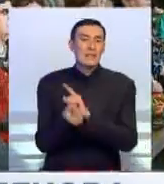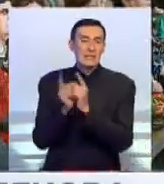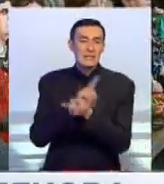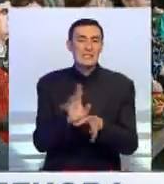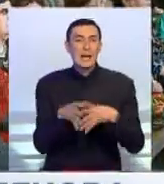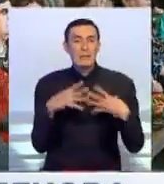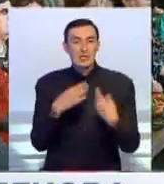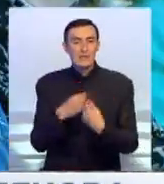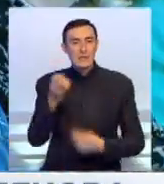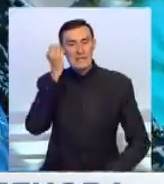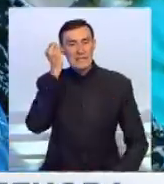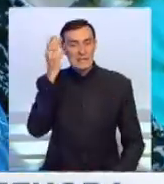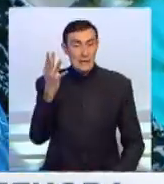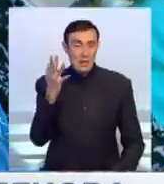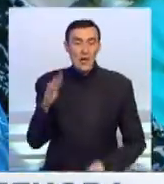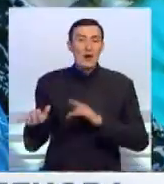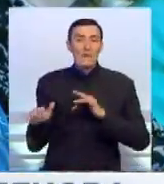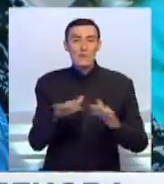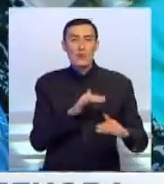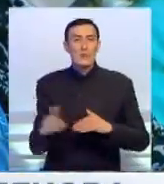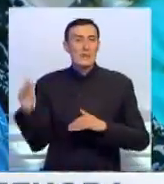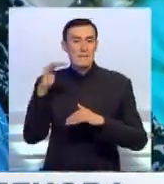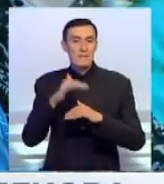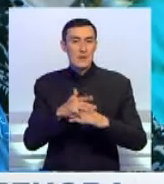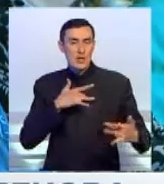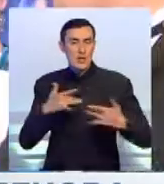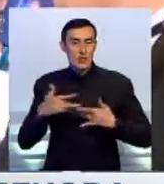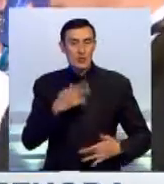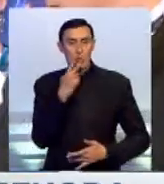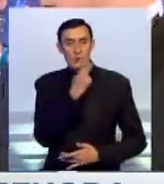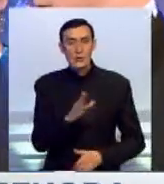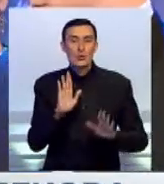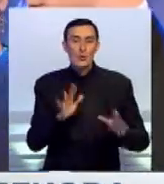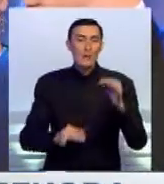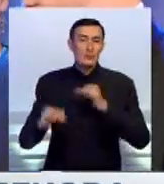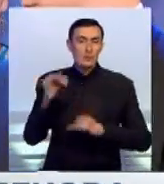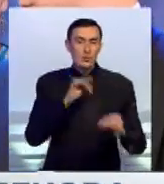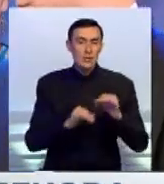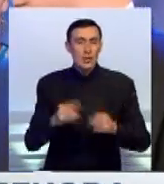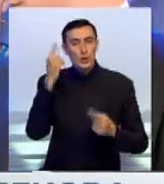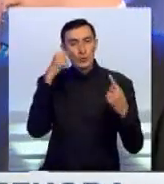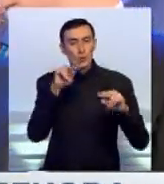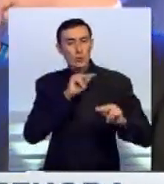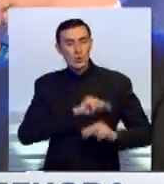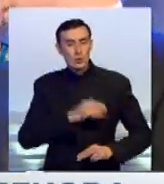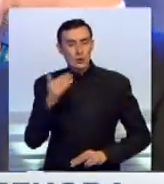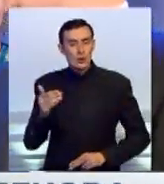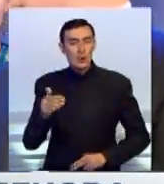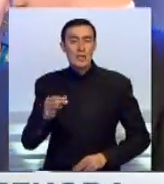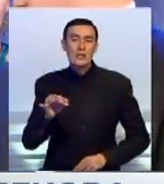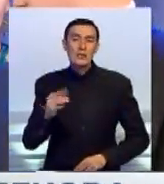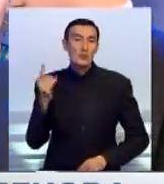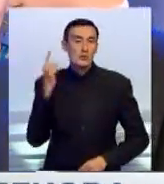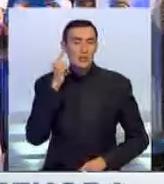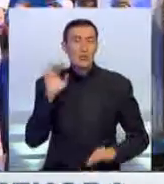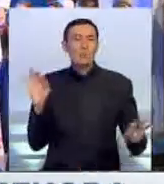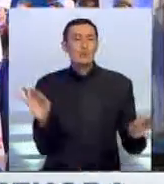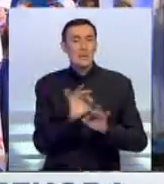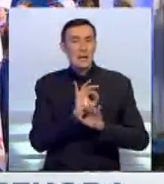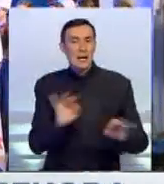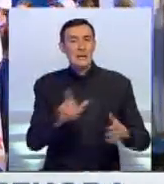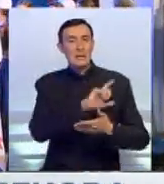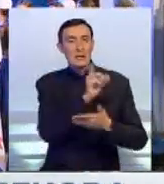Модернизация общественного сознания». В ходе вечера собравшиеся смогли не только обсудить труды писателя и ученого, но и услышать